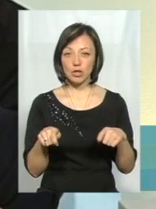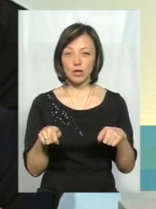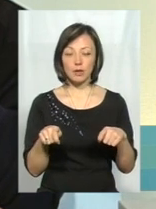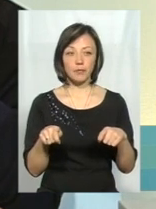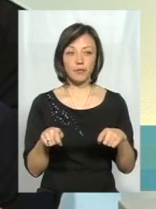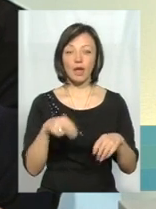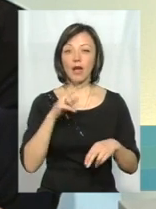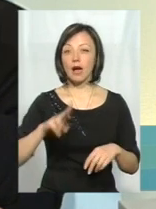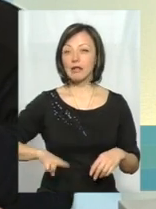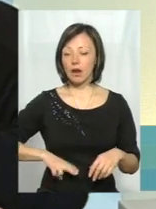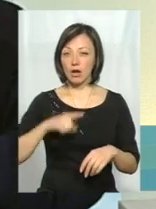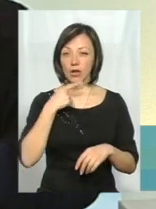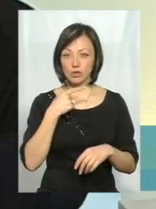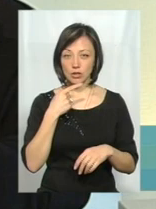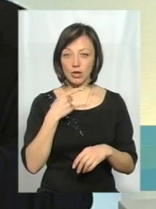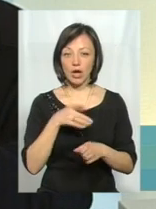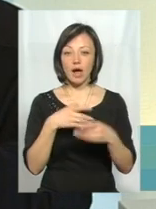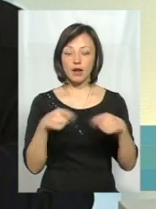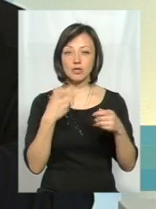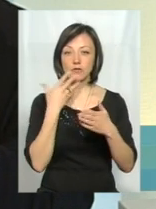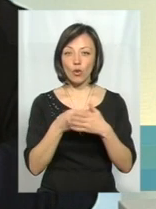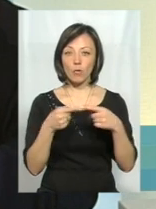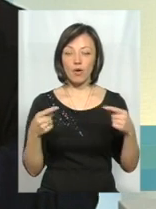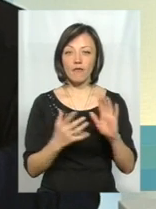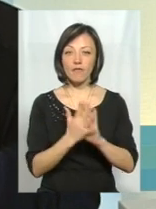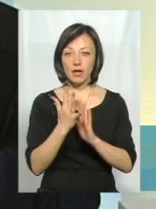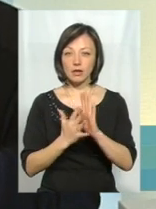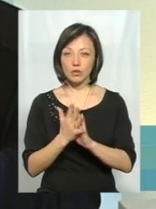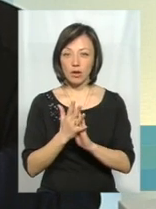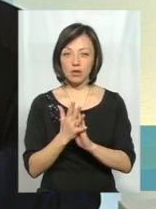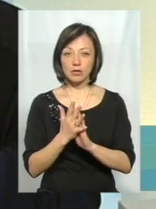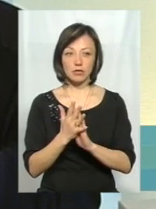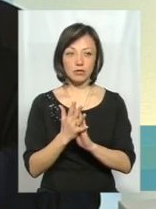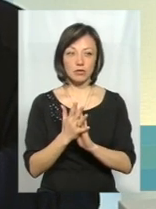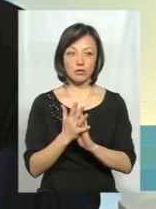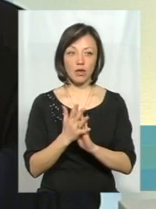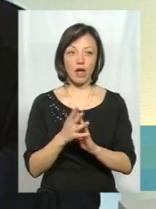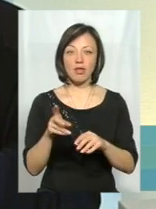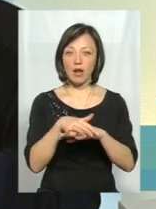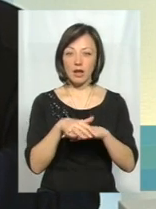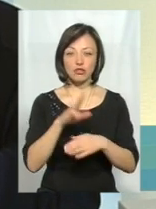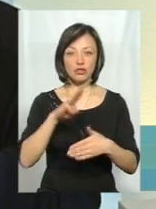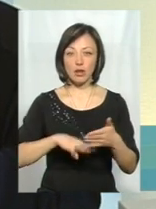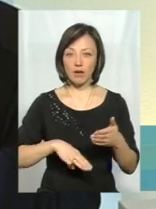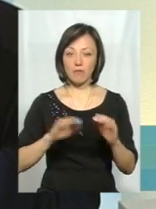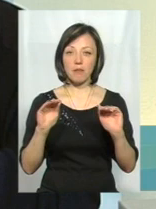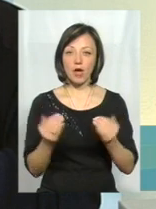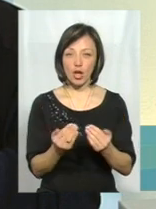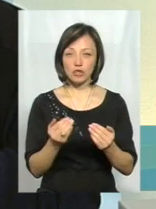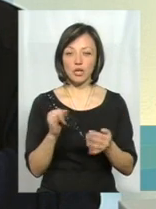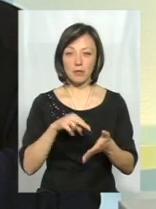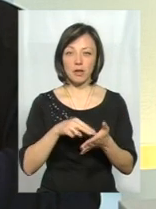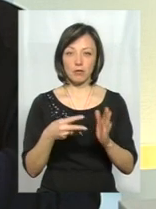директор, реалізовує свою продукцію, вирощену на агропродовольчому ринку, от, на них штрафні санкції менші і